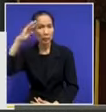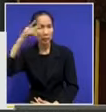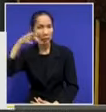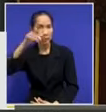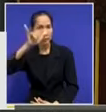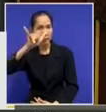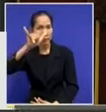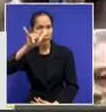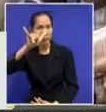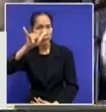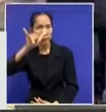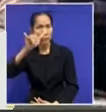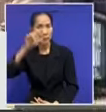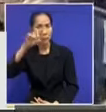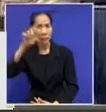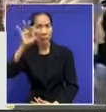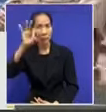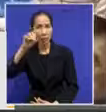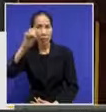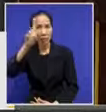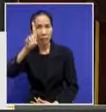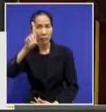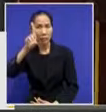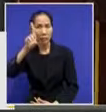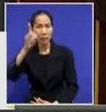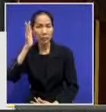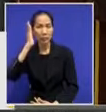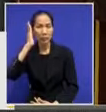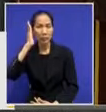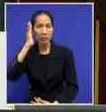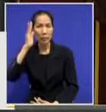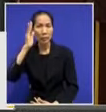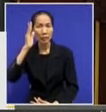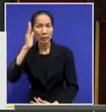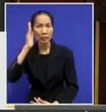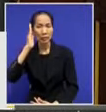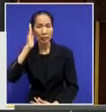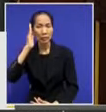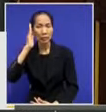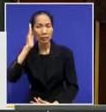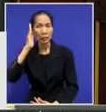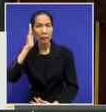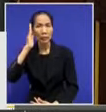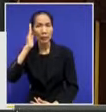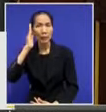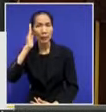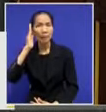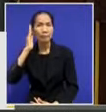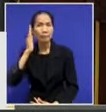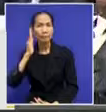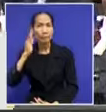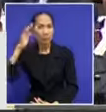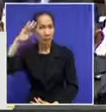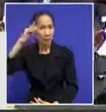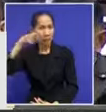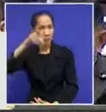ธ์จันทร์โอชาครับ 191พลตำรวจโทตรีทศลนฤทธิวิชัย